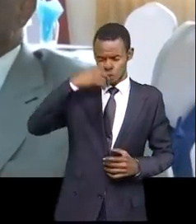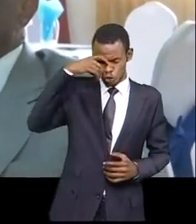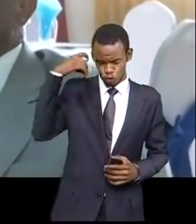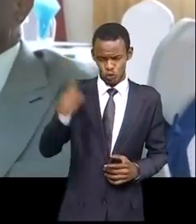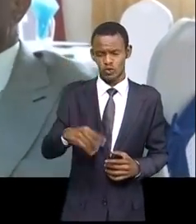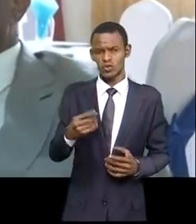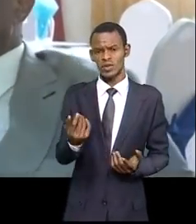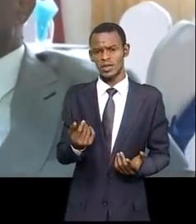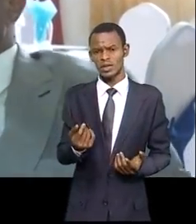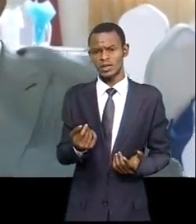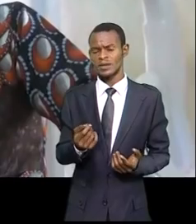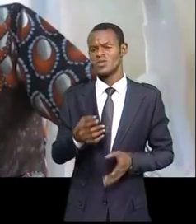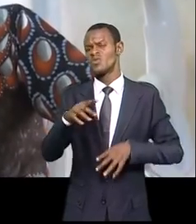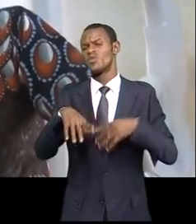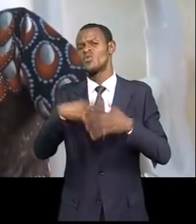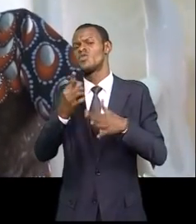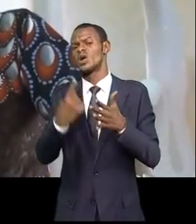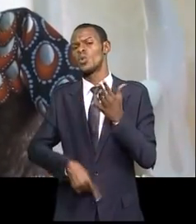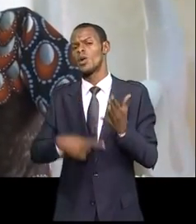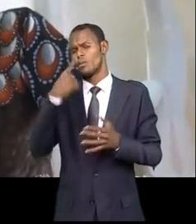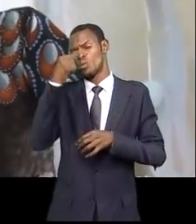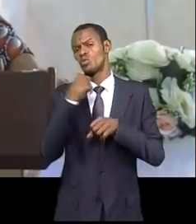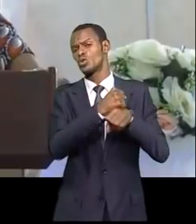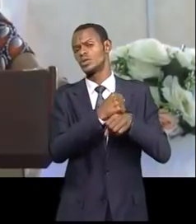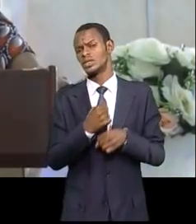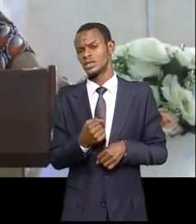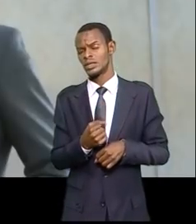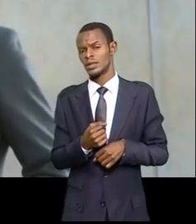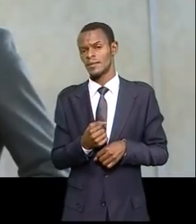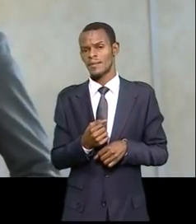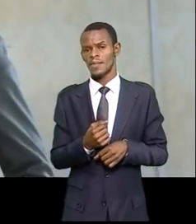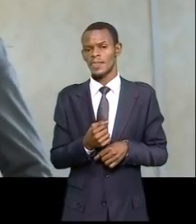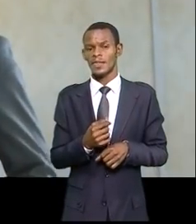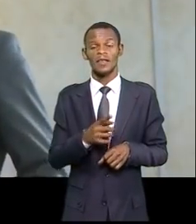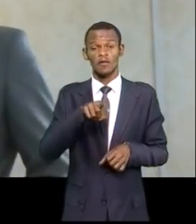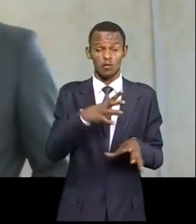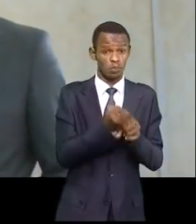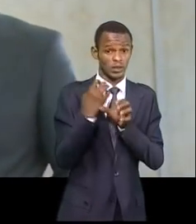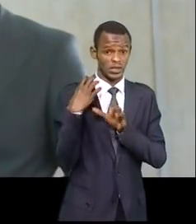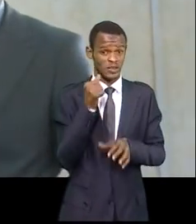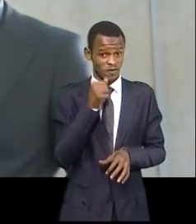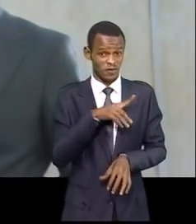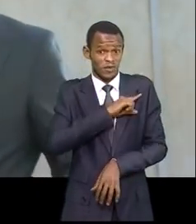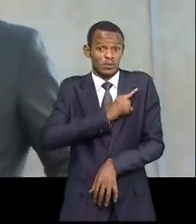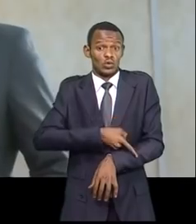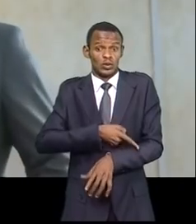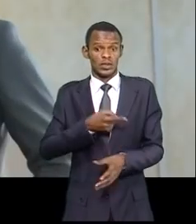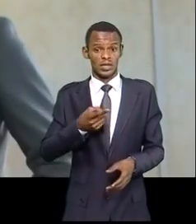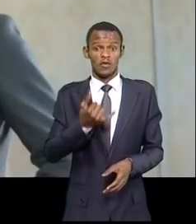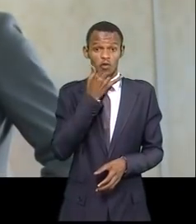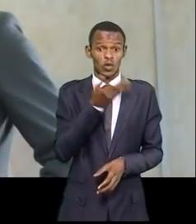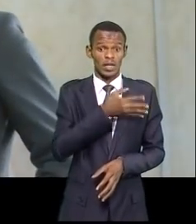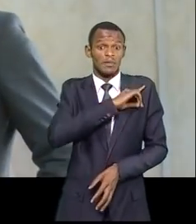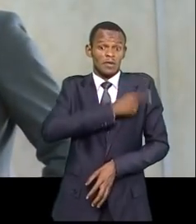sous d'autres cieux la femme est prise en charge alors on rbc sur les champs le procureur général du parquet dé kinshasa matete a promis les